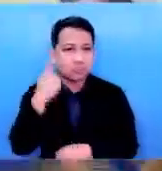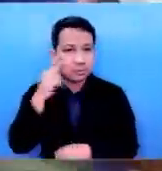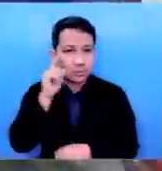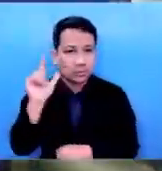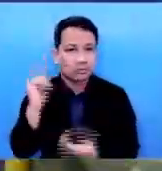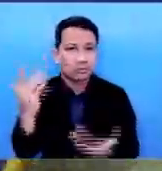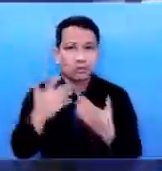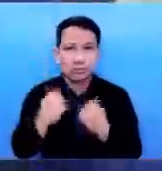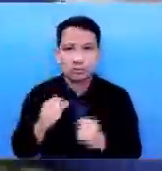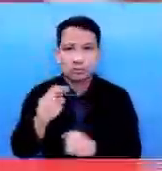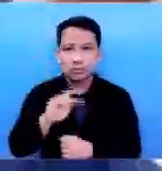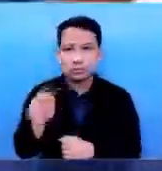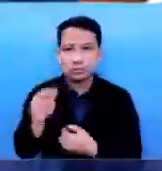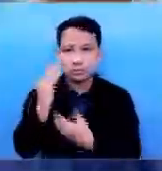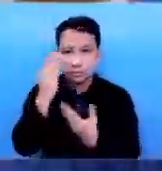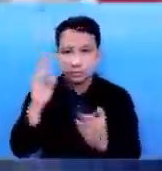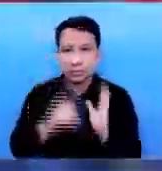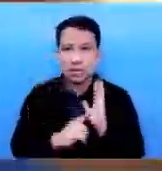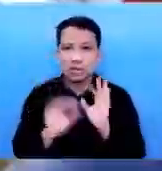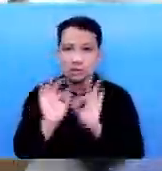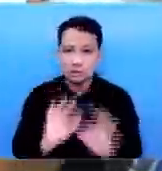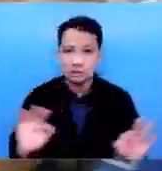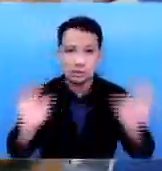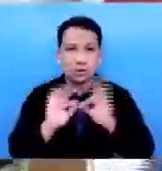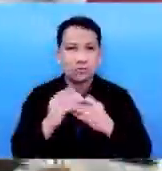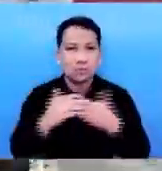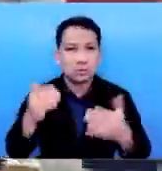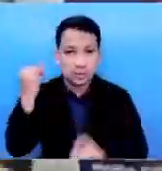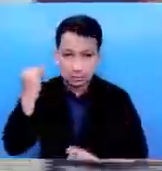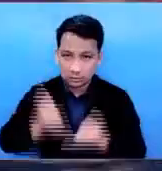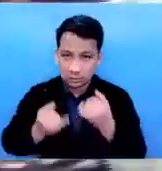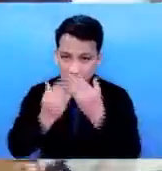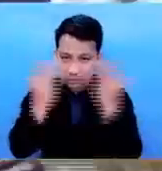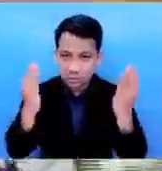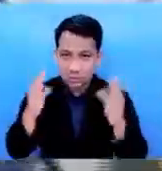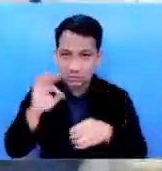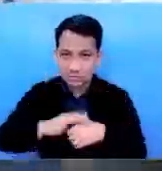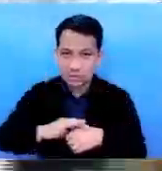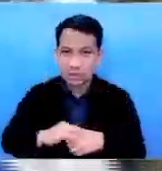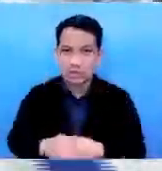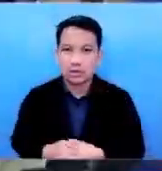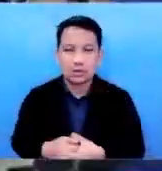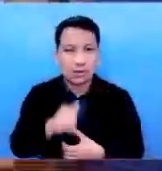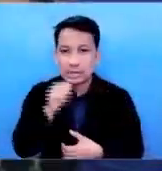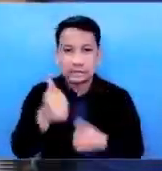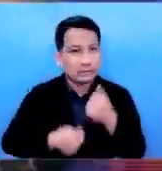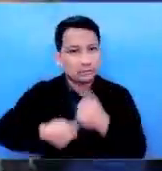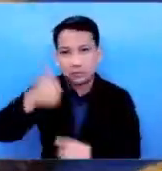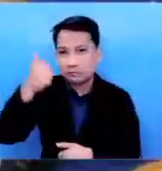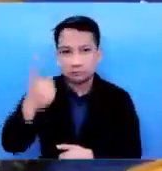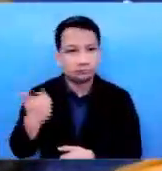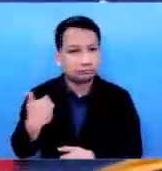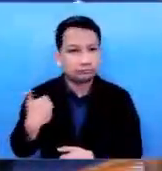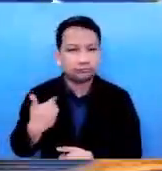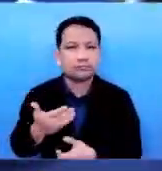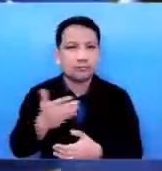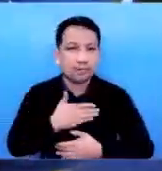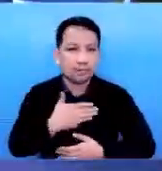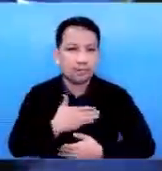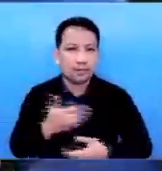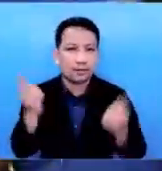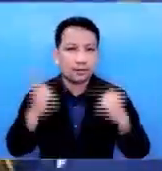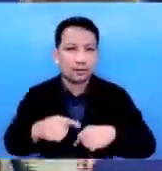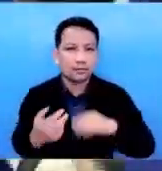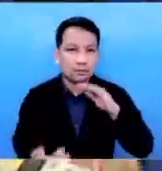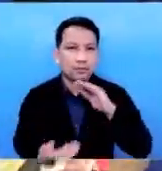itong 2022 election na ang magiging huling sabak niya sa politika. Kung hindi raw siya pala rin, masaya na rin daw siya